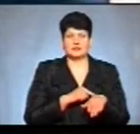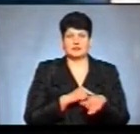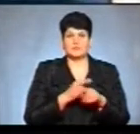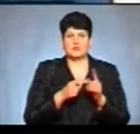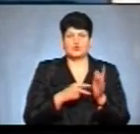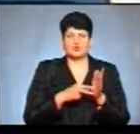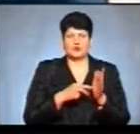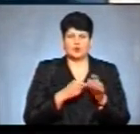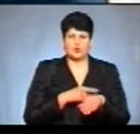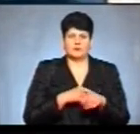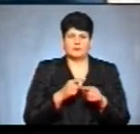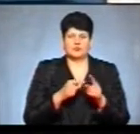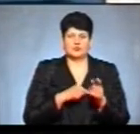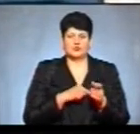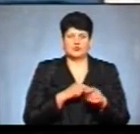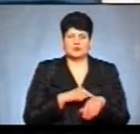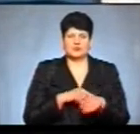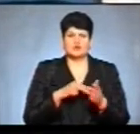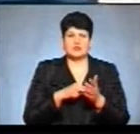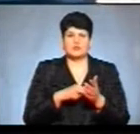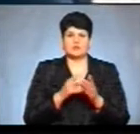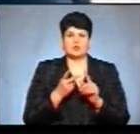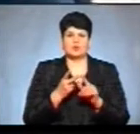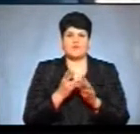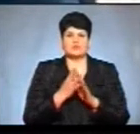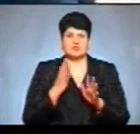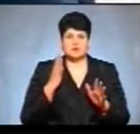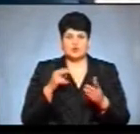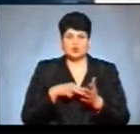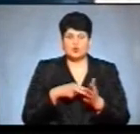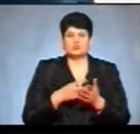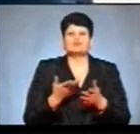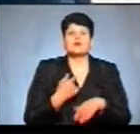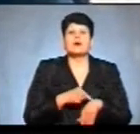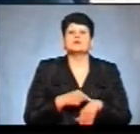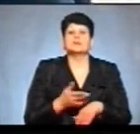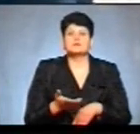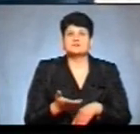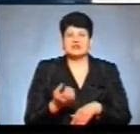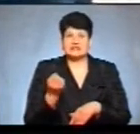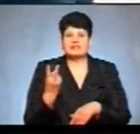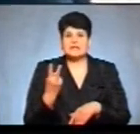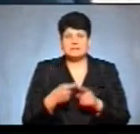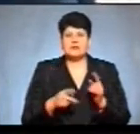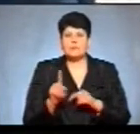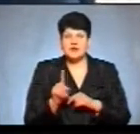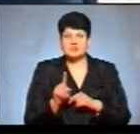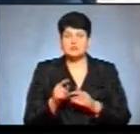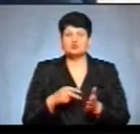стояла, більше до години часу, бо була друга в черзі. І отут стою вже яка година? 12-та, півперша